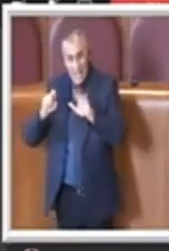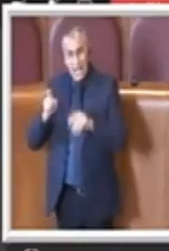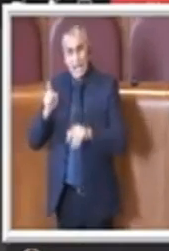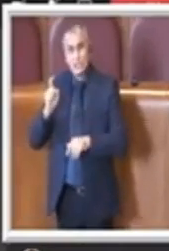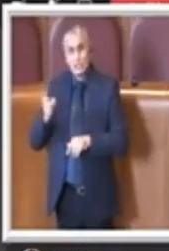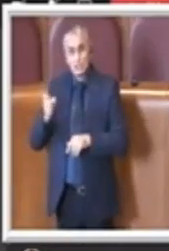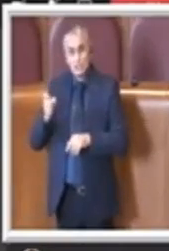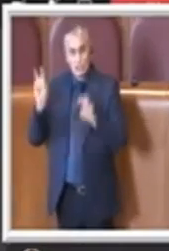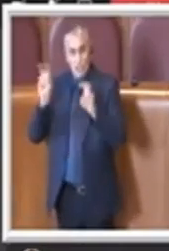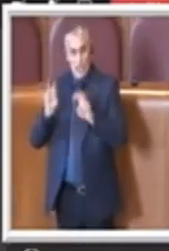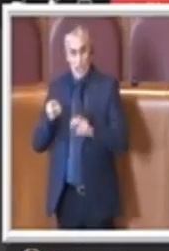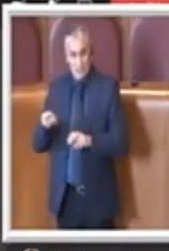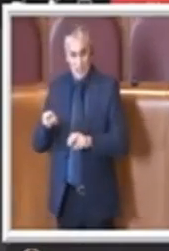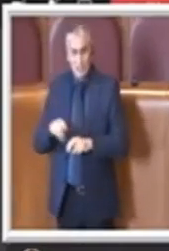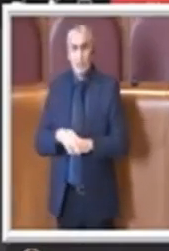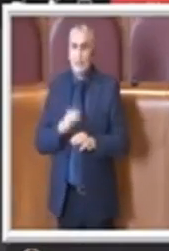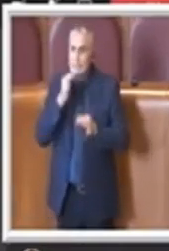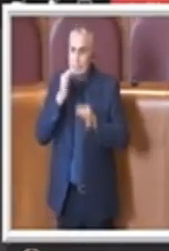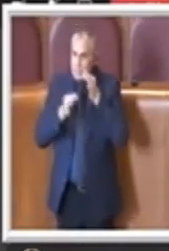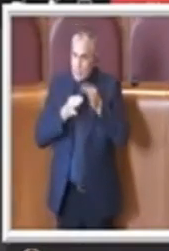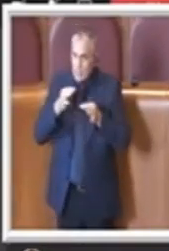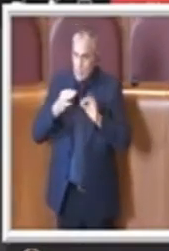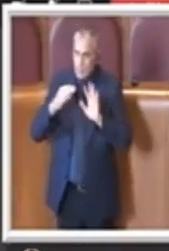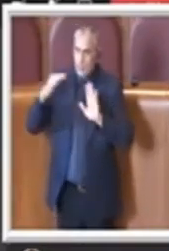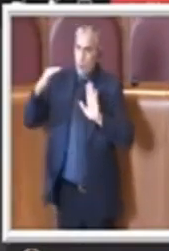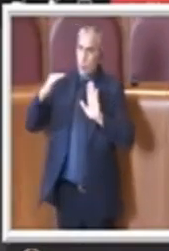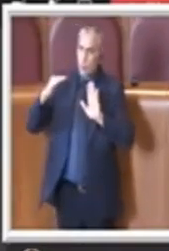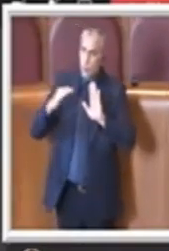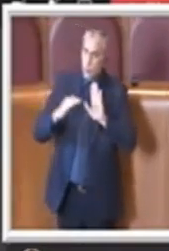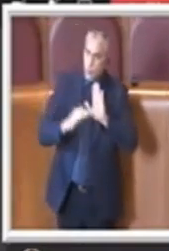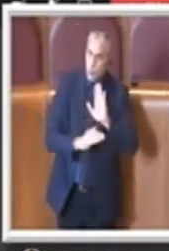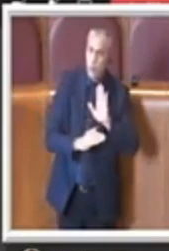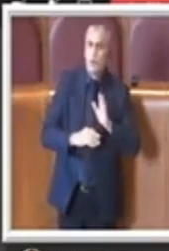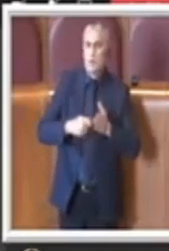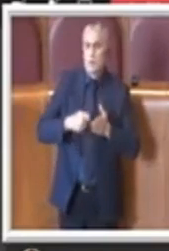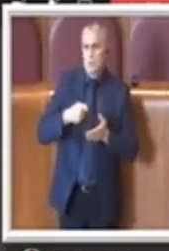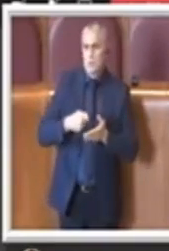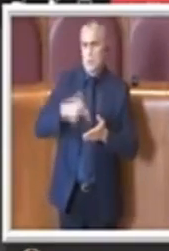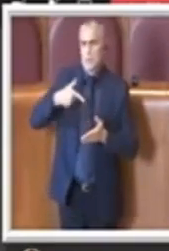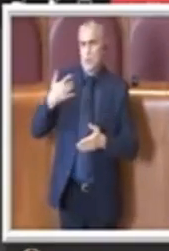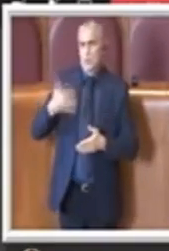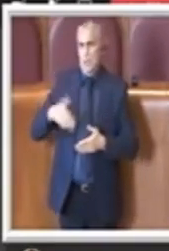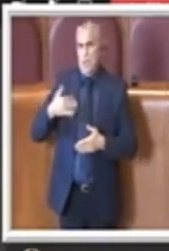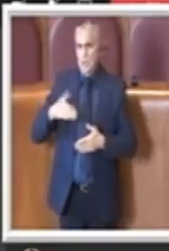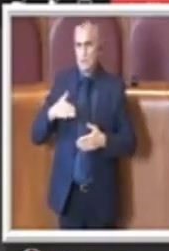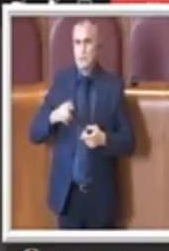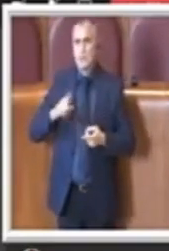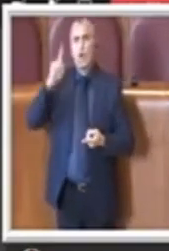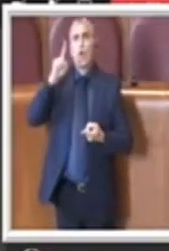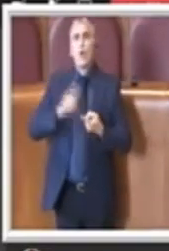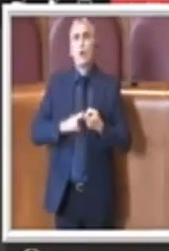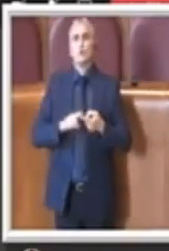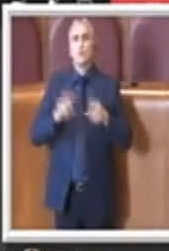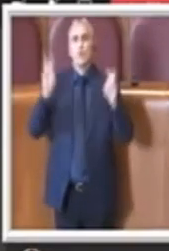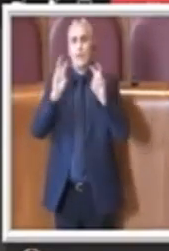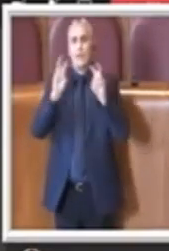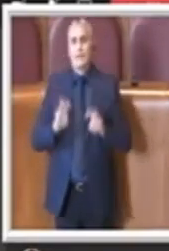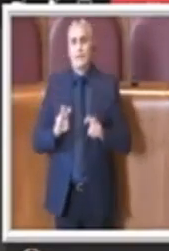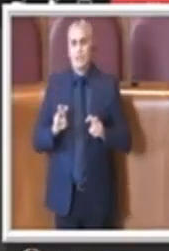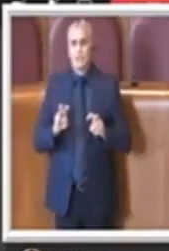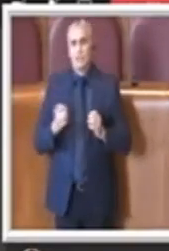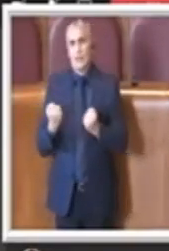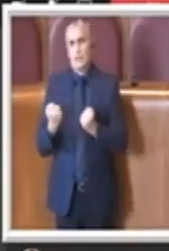gigawattore per cui una diminuzione molto importante dei consumi energetici per il